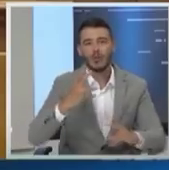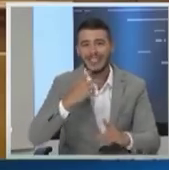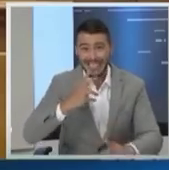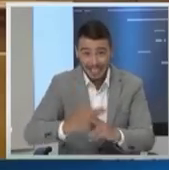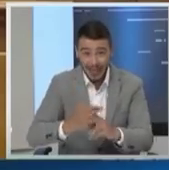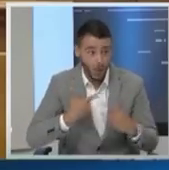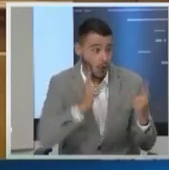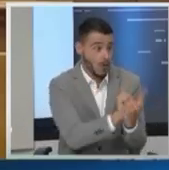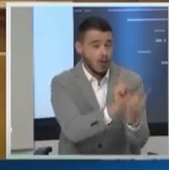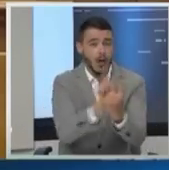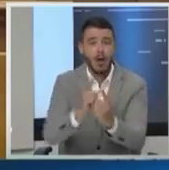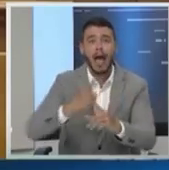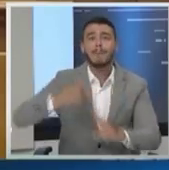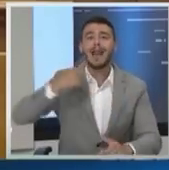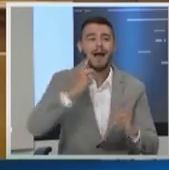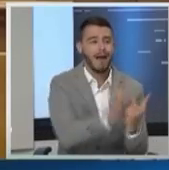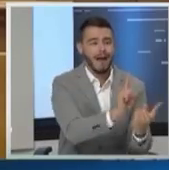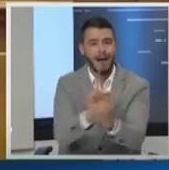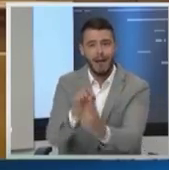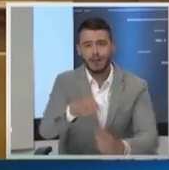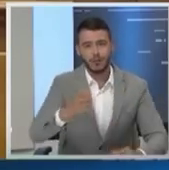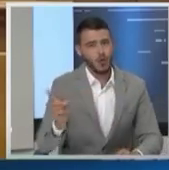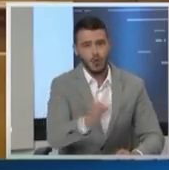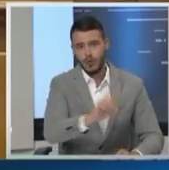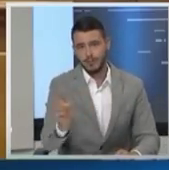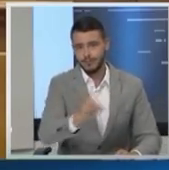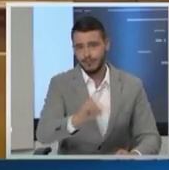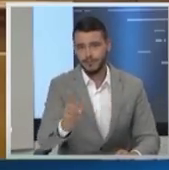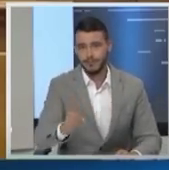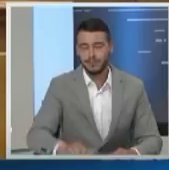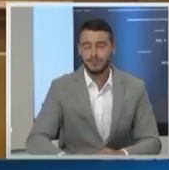Κάνατε λοιπόν το βήμα. Ήσυχα, παρακαλώ. Ήσυχα, μην βιάζεστε.